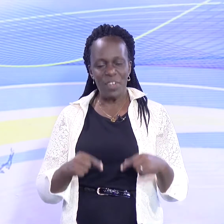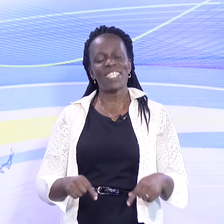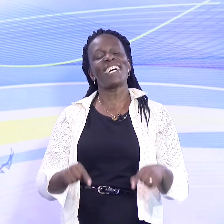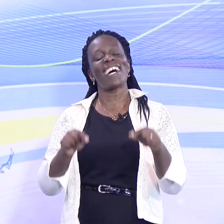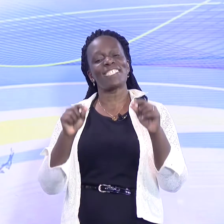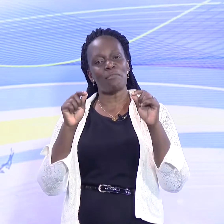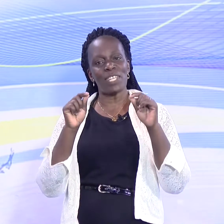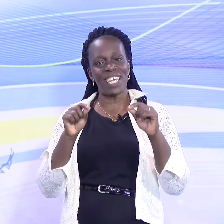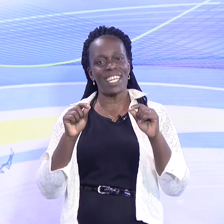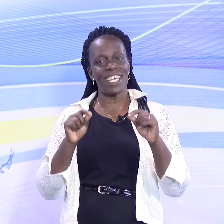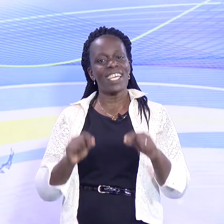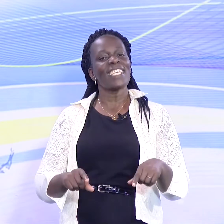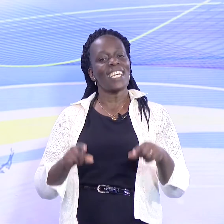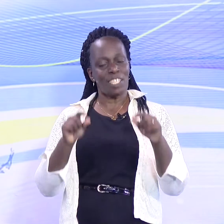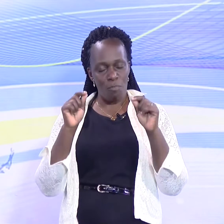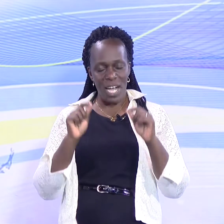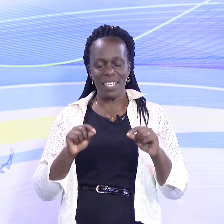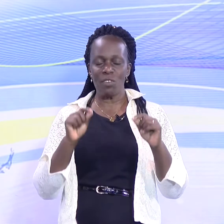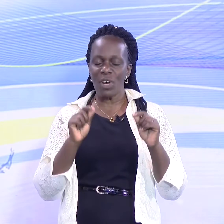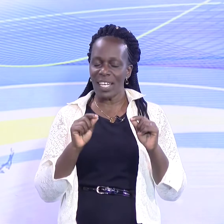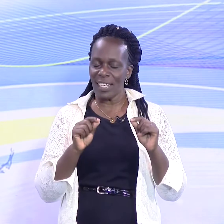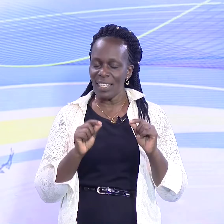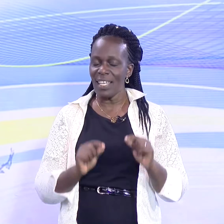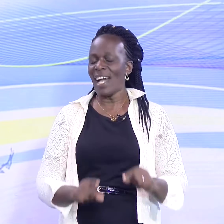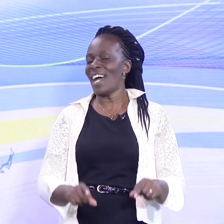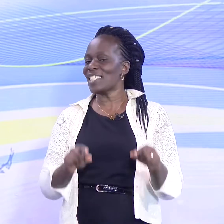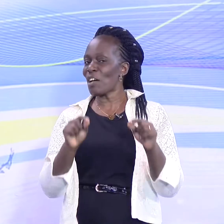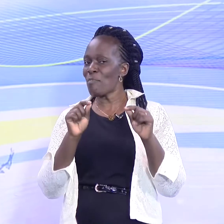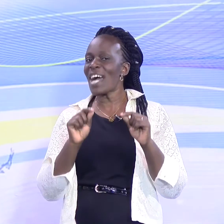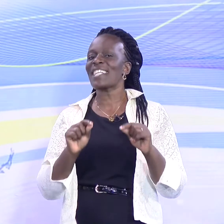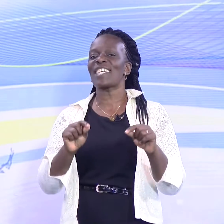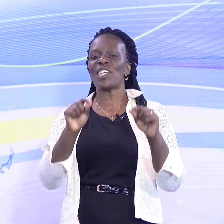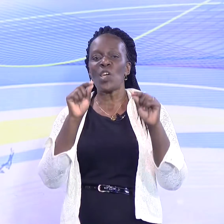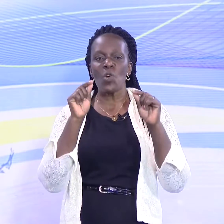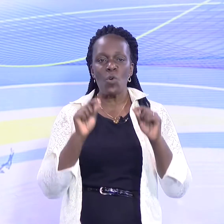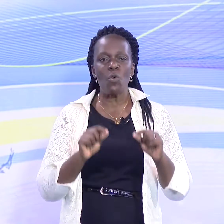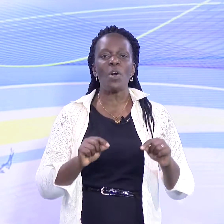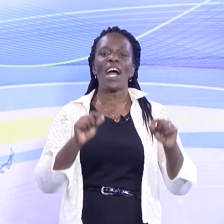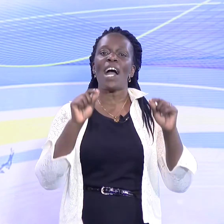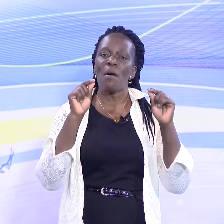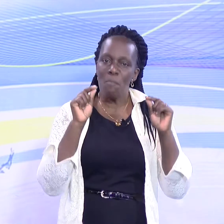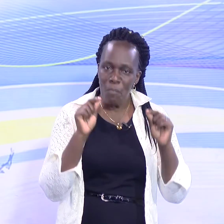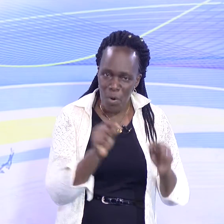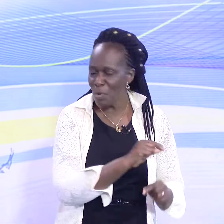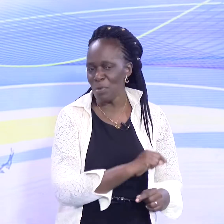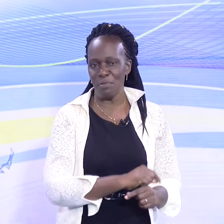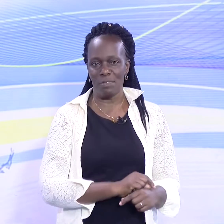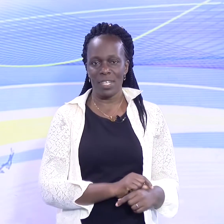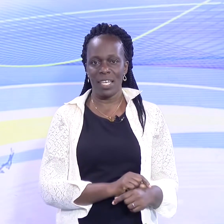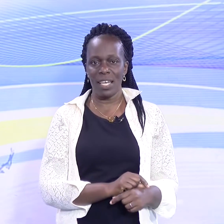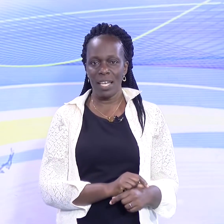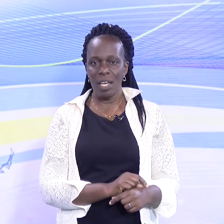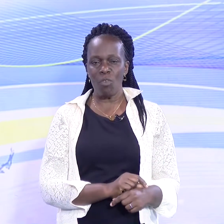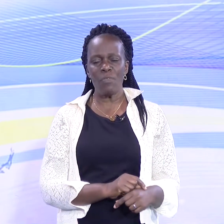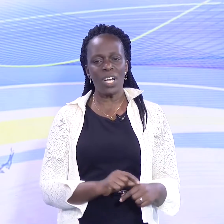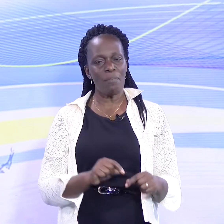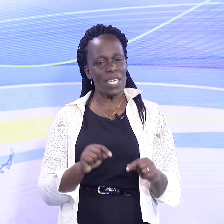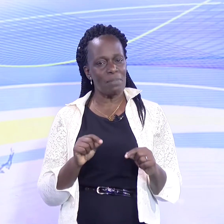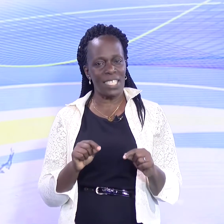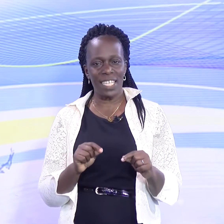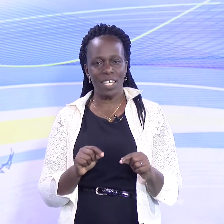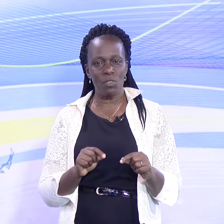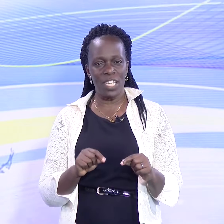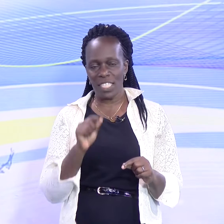leo na hata milele. Yatabaki kuwa nani? Atabaki kuwa Mungu, eh? Kwa hivyo